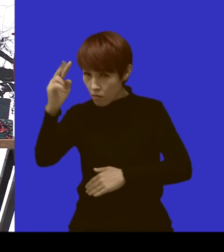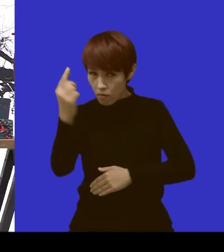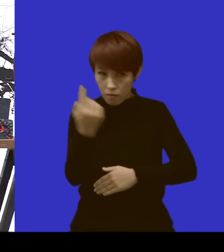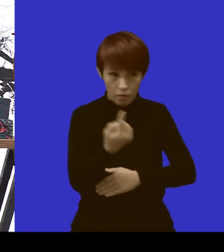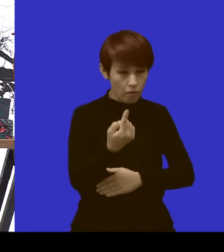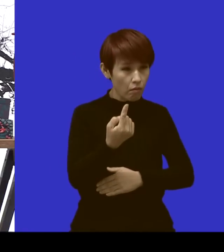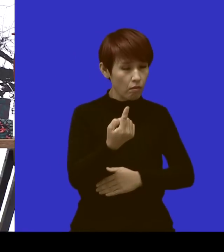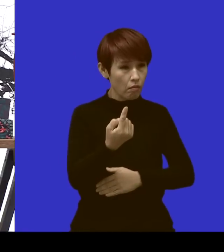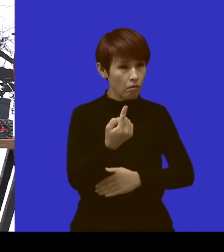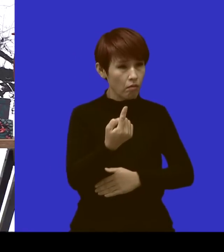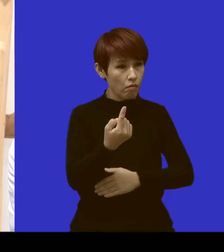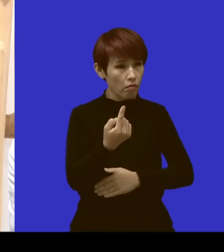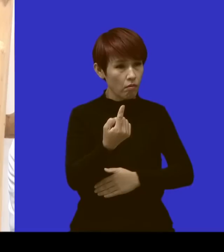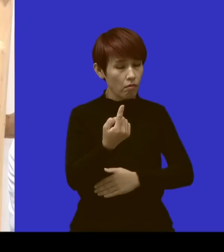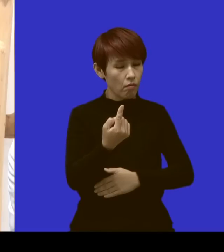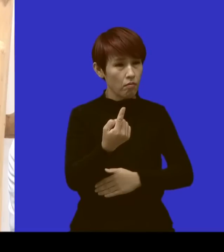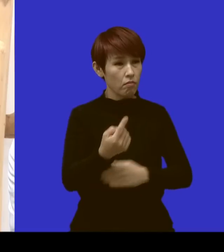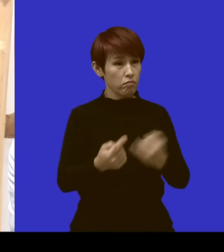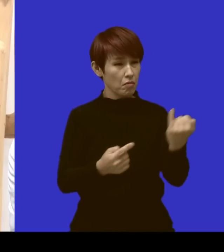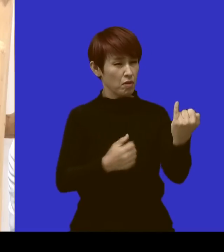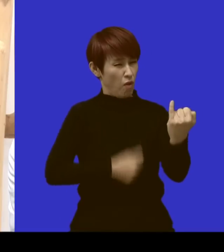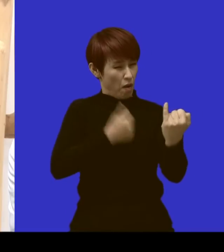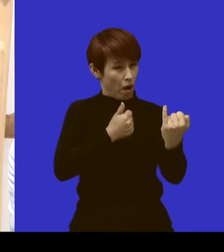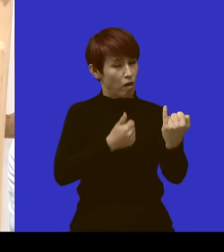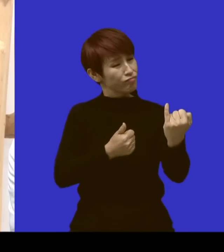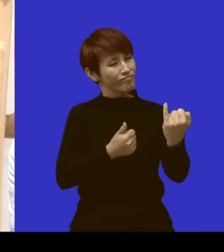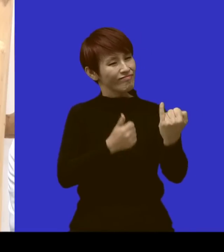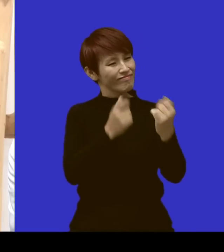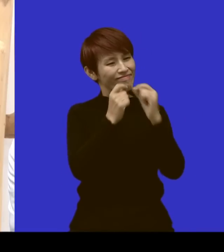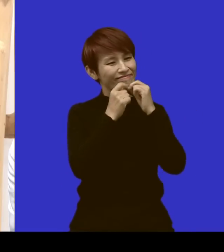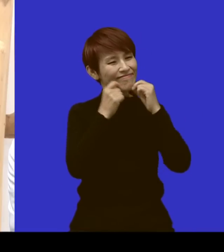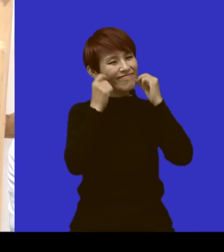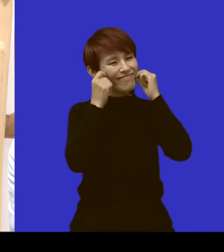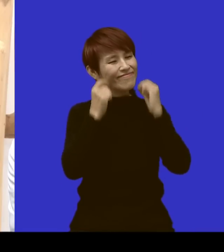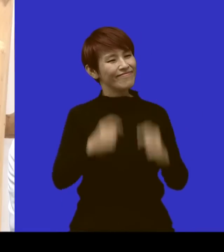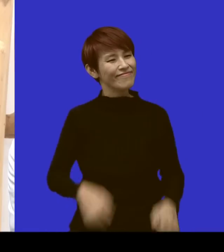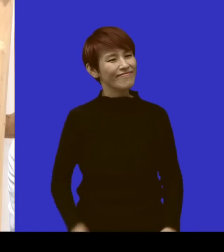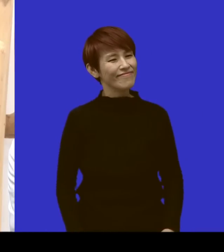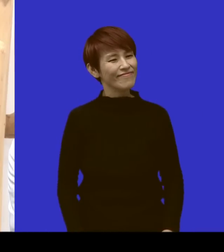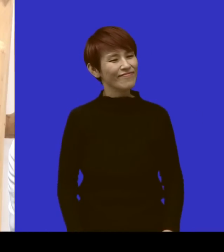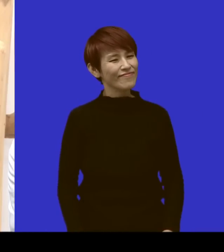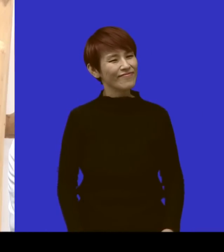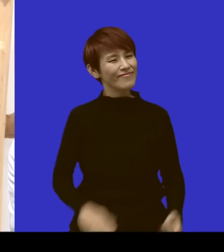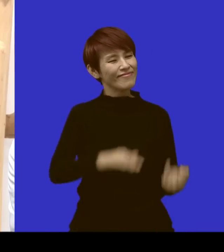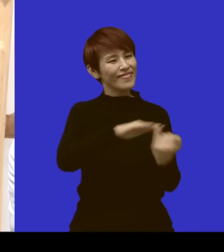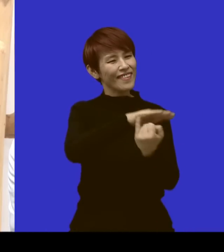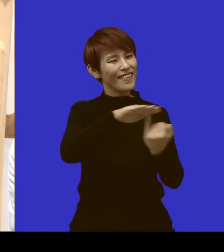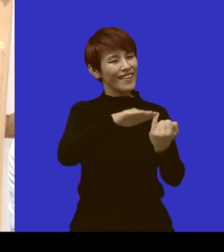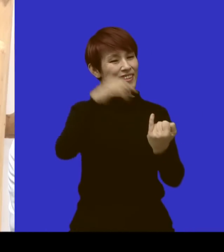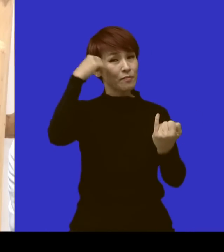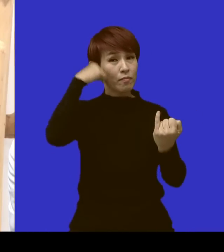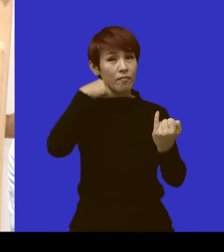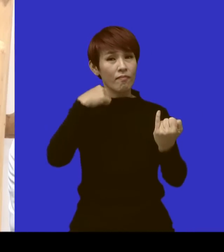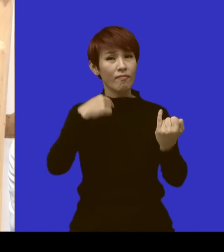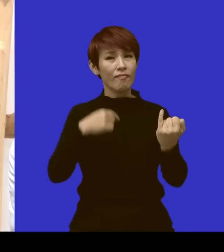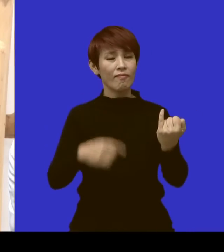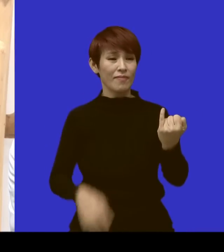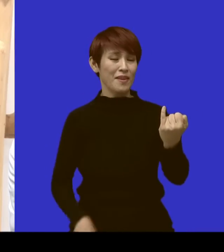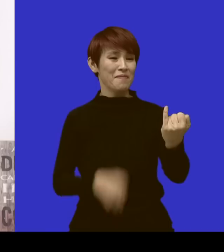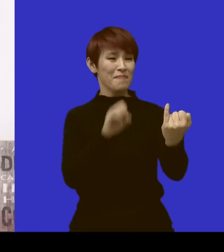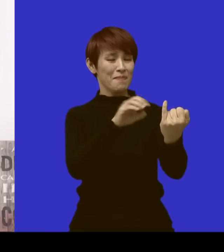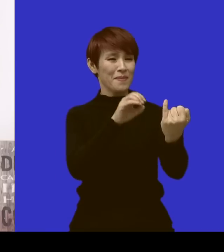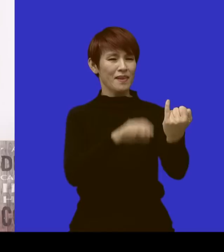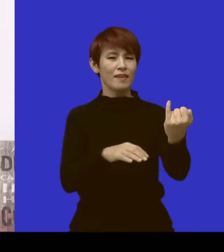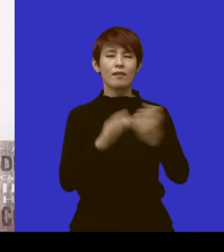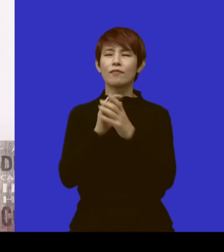어떠한 화를 내거나 했을 때도 자꾸 이상하게 웃게 되고 그러한 것들이 있으면서 이 사람한테도 제가 얘기했거든요.